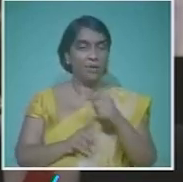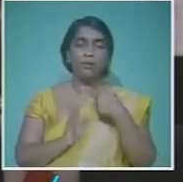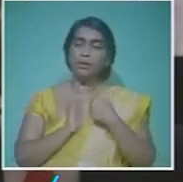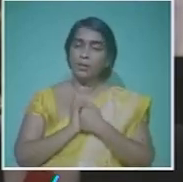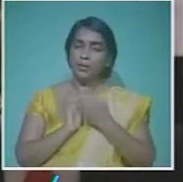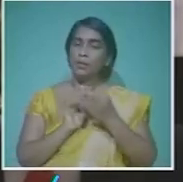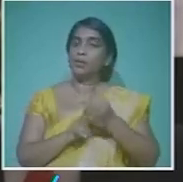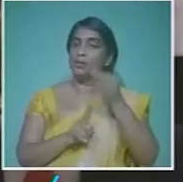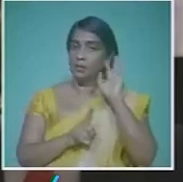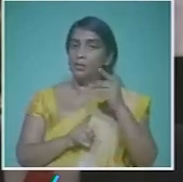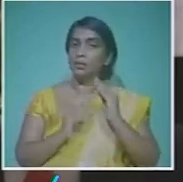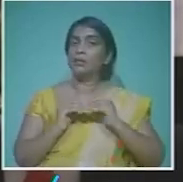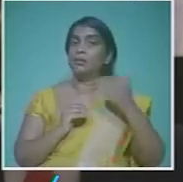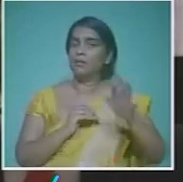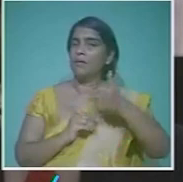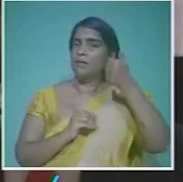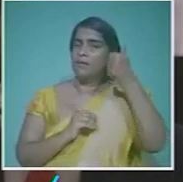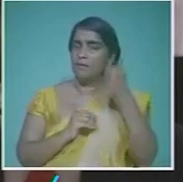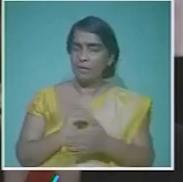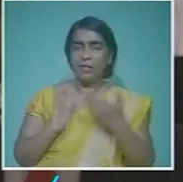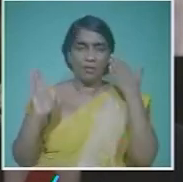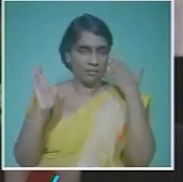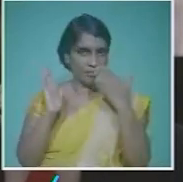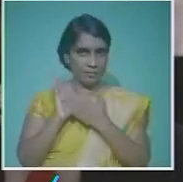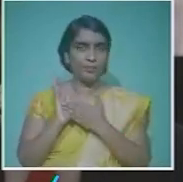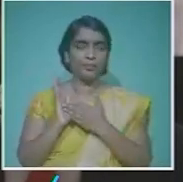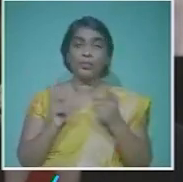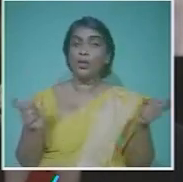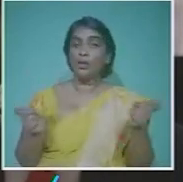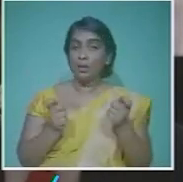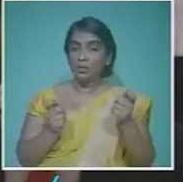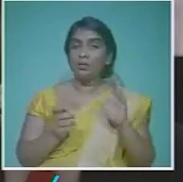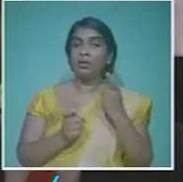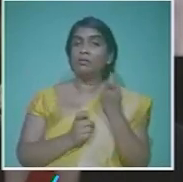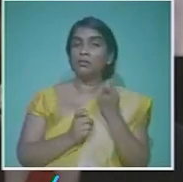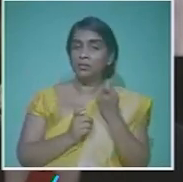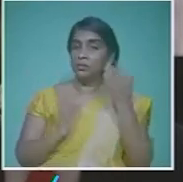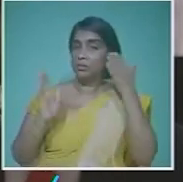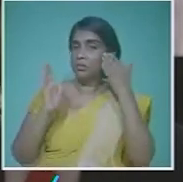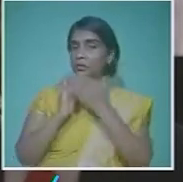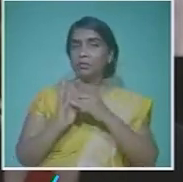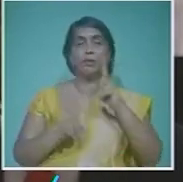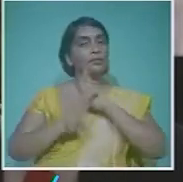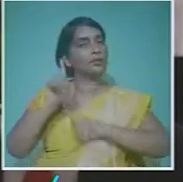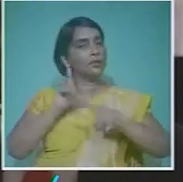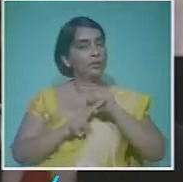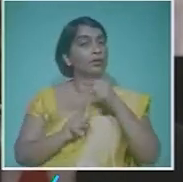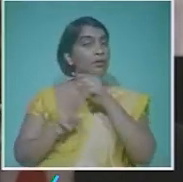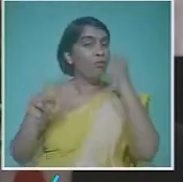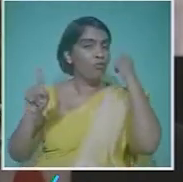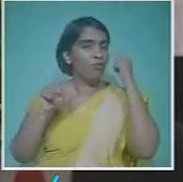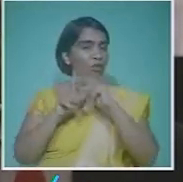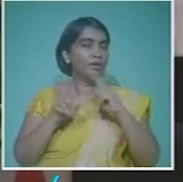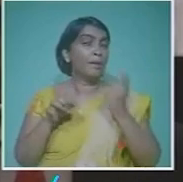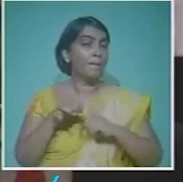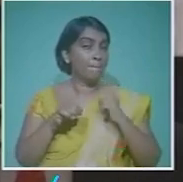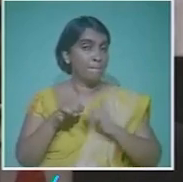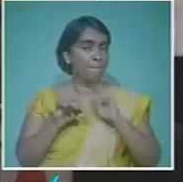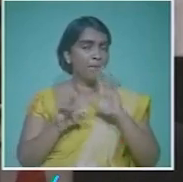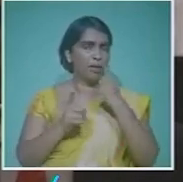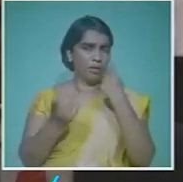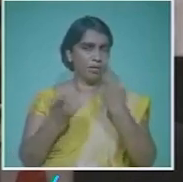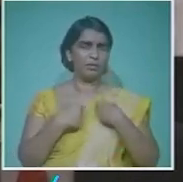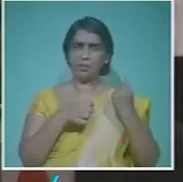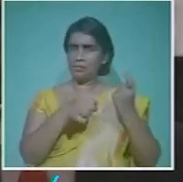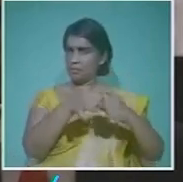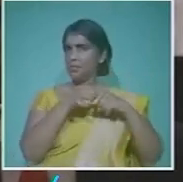ගරු සභාපතිතුමනි ඊළඟ වැදගත්ම තැන වෙළඳපළ ආර්ථිකය ගැන කතා කරද්දී ඒ ගැන ප්‍රශ්න කරන්නන් විසින් අහන